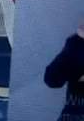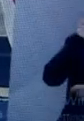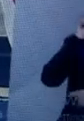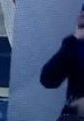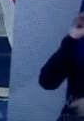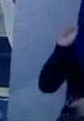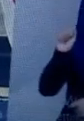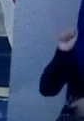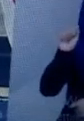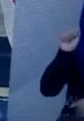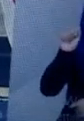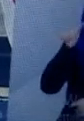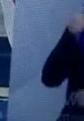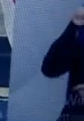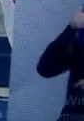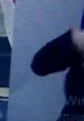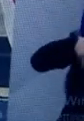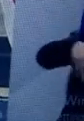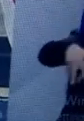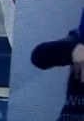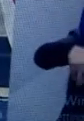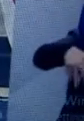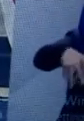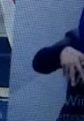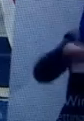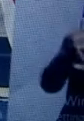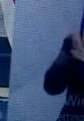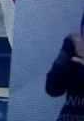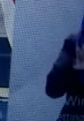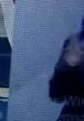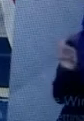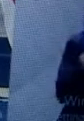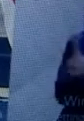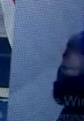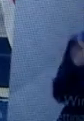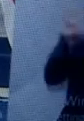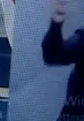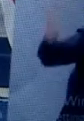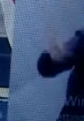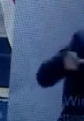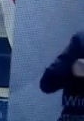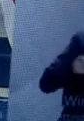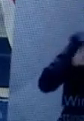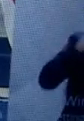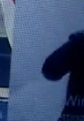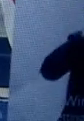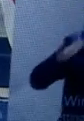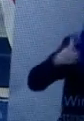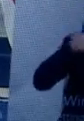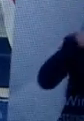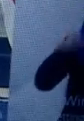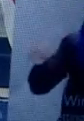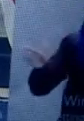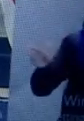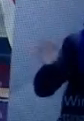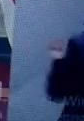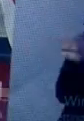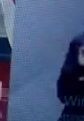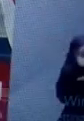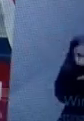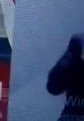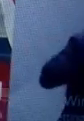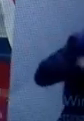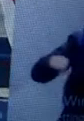perarakan keagamaan dalam jumlah yang ramai, kenduri kendara, rumah terbuka dan aktiviti ataupun